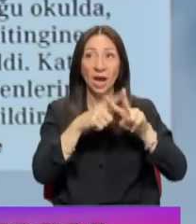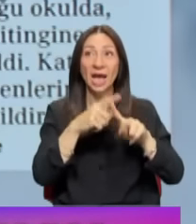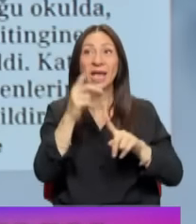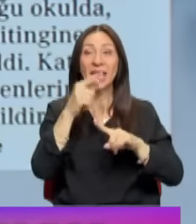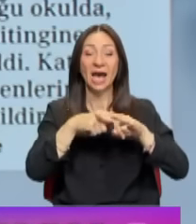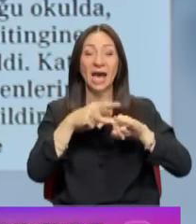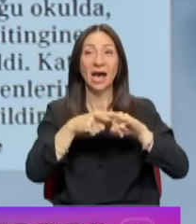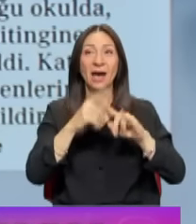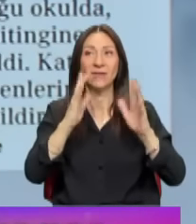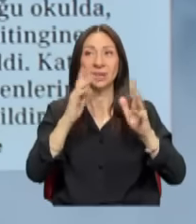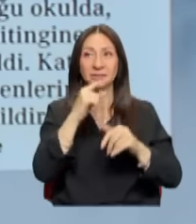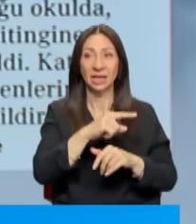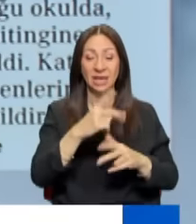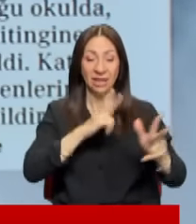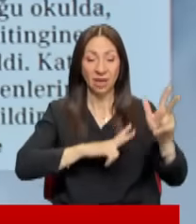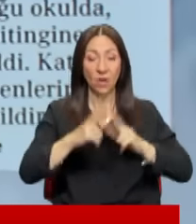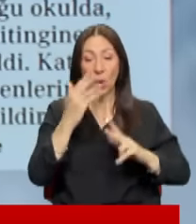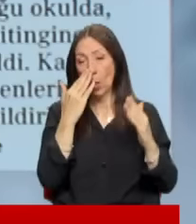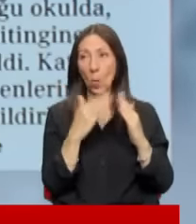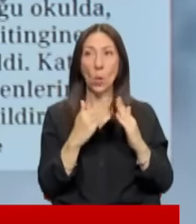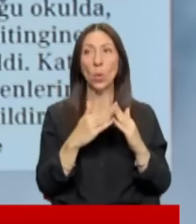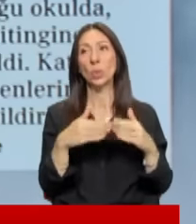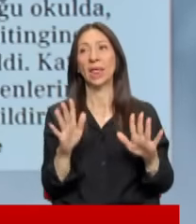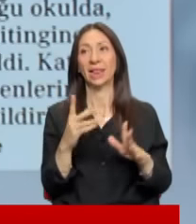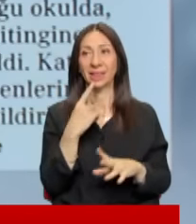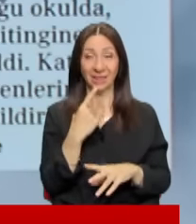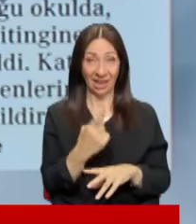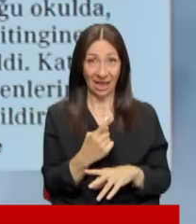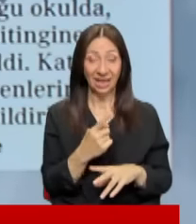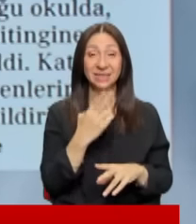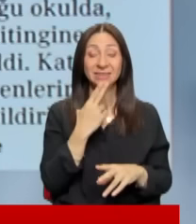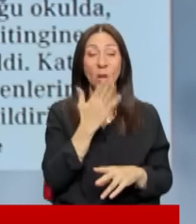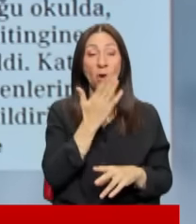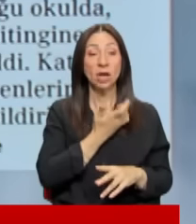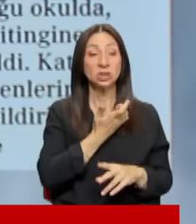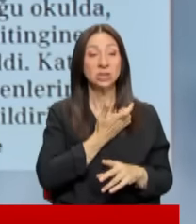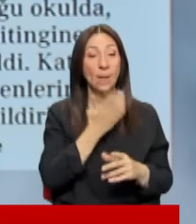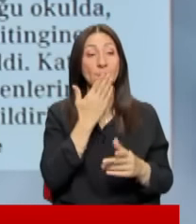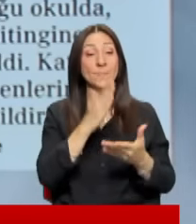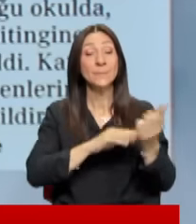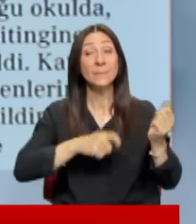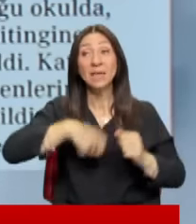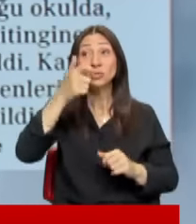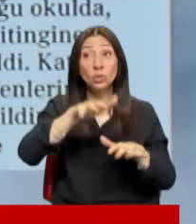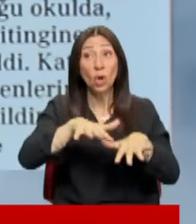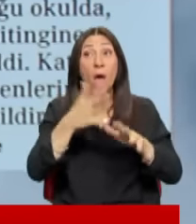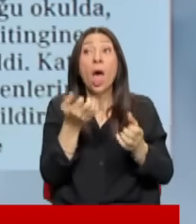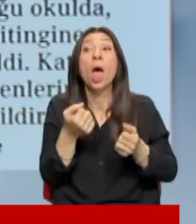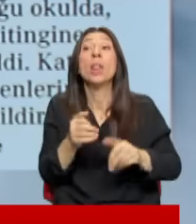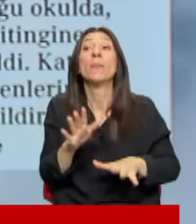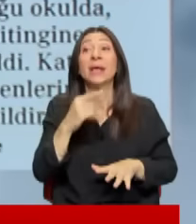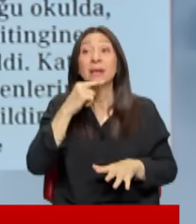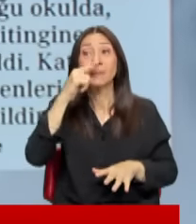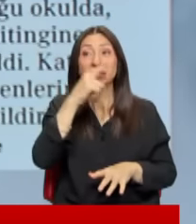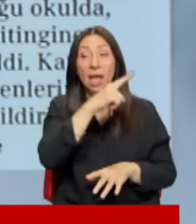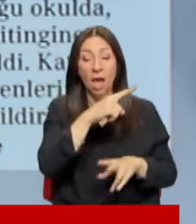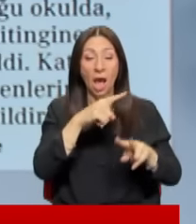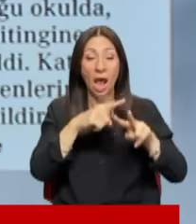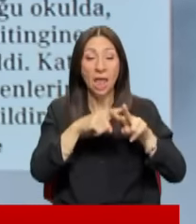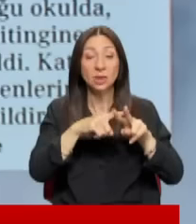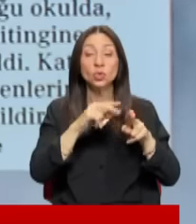İHA etkinliği. Kıyafetleri uygun bulunmadığı gerekçesiyle kız öğrencileri mezuniyet törenine almayan Gebze'deki